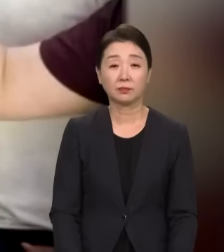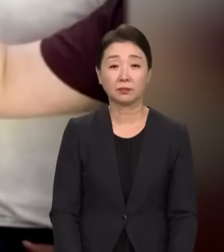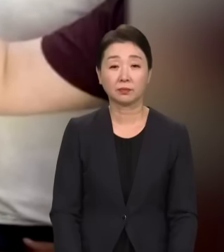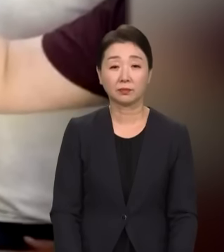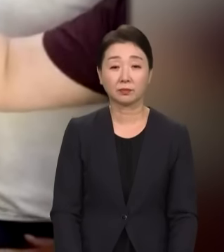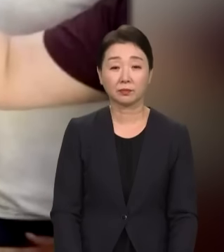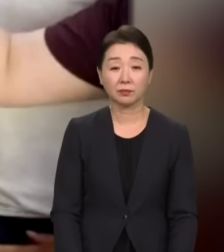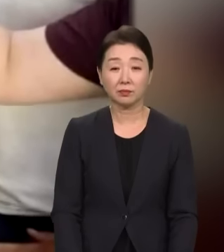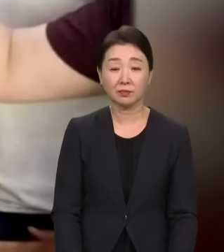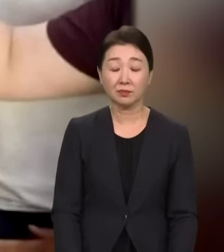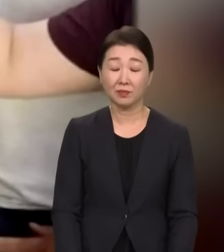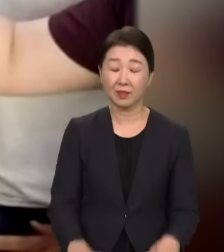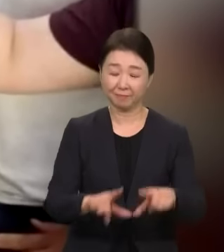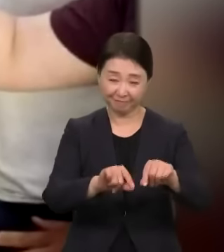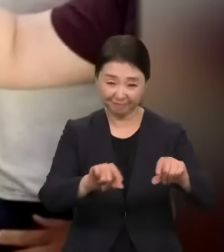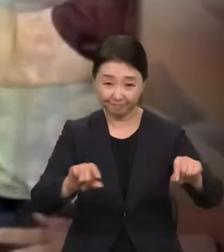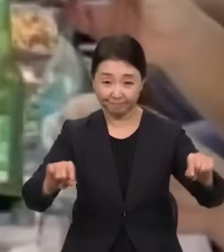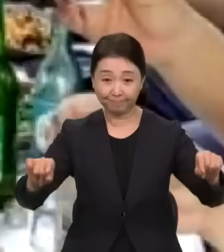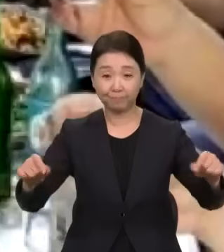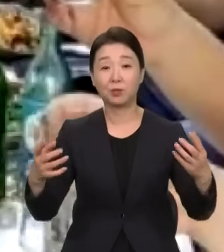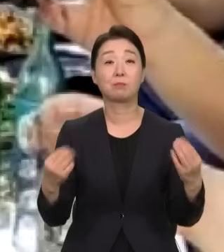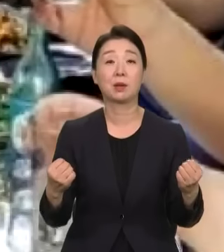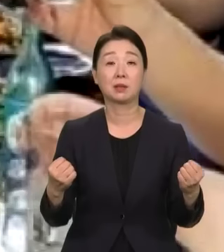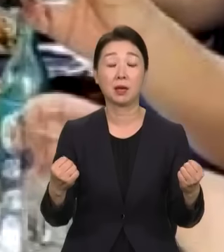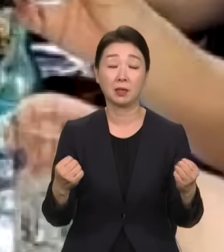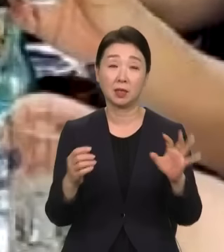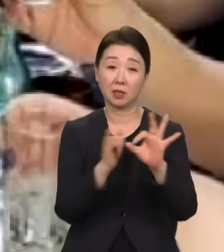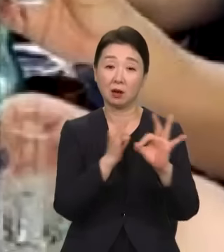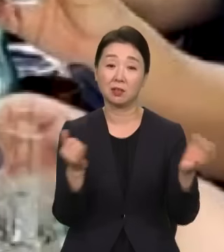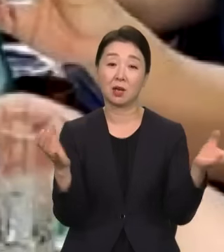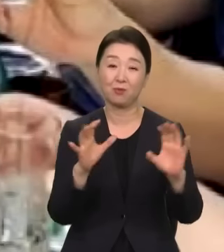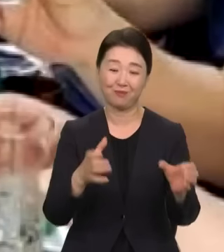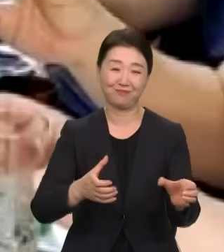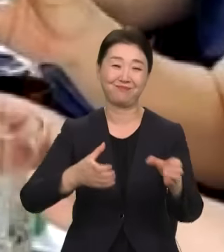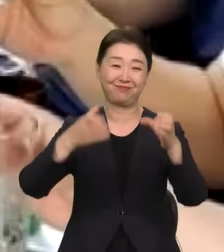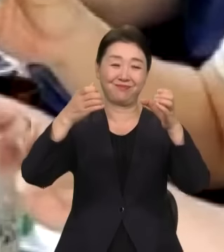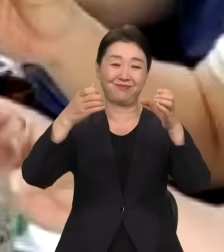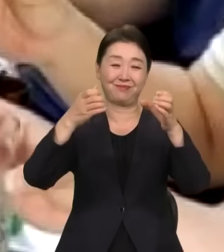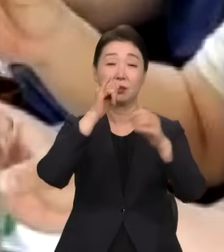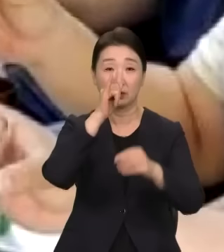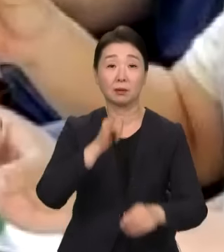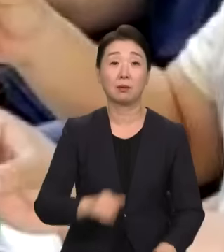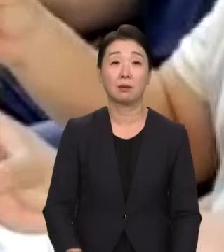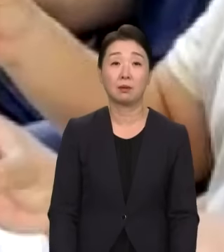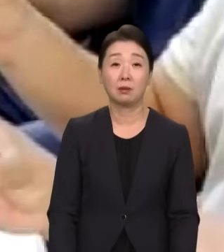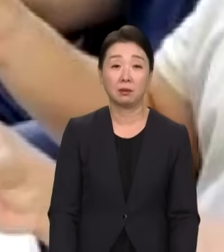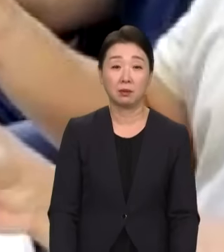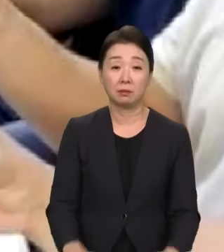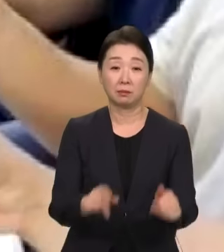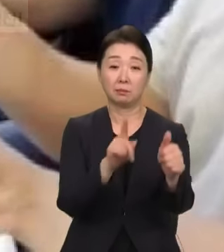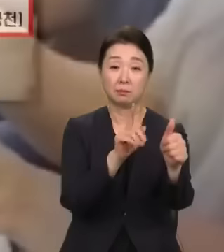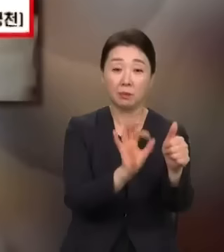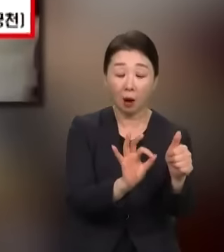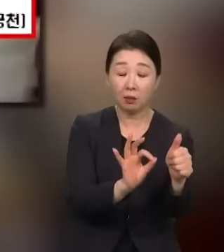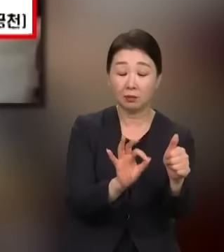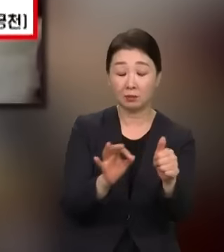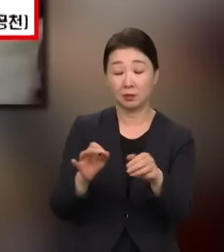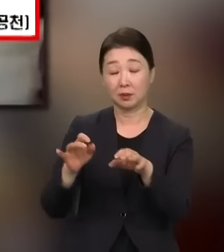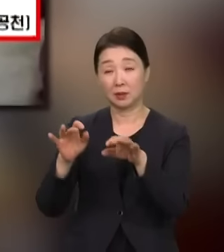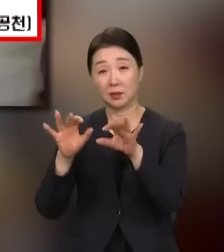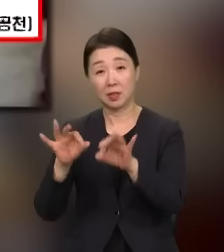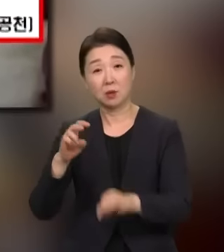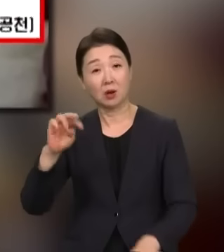각종 해산물이 차려진 상위로 10여 명의 사람들이 술잔을 높이 들고 있습니다. 명태균 씨와 김영선 전